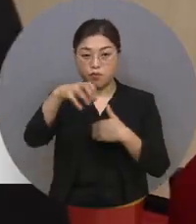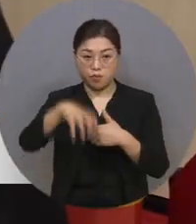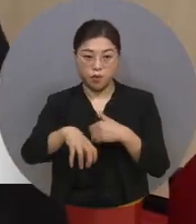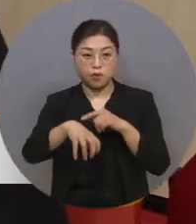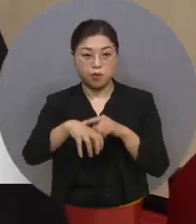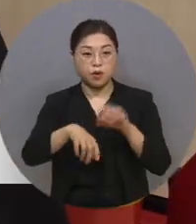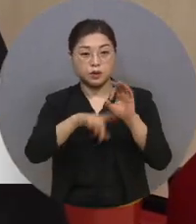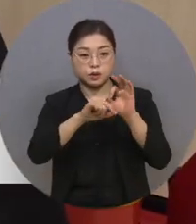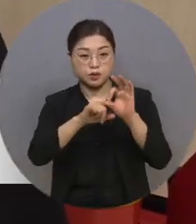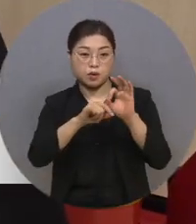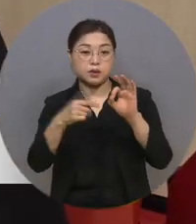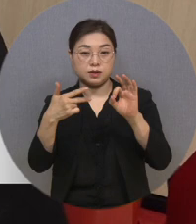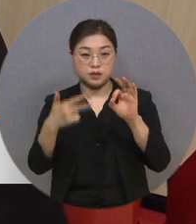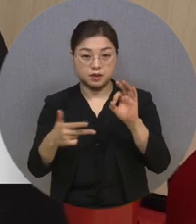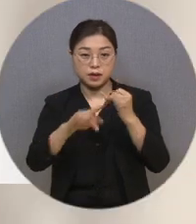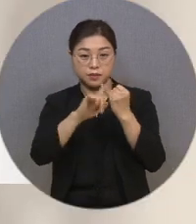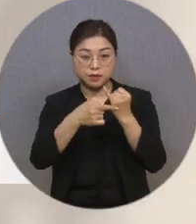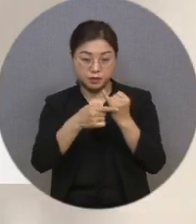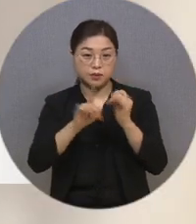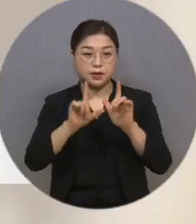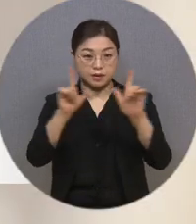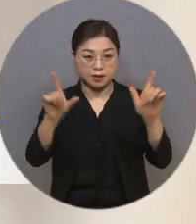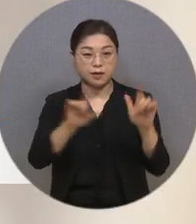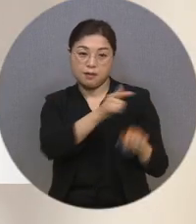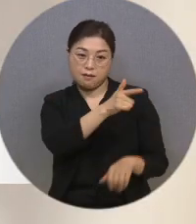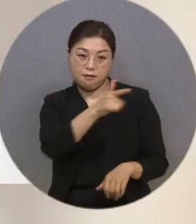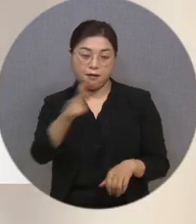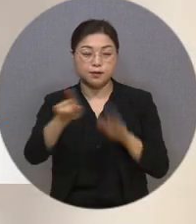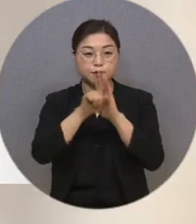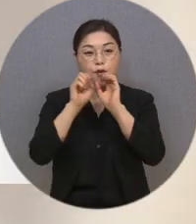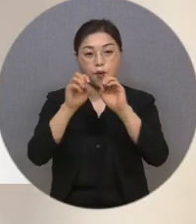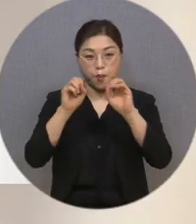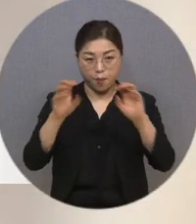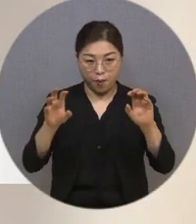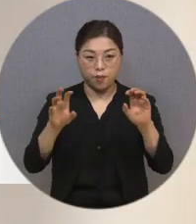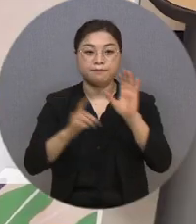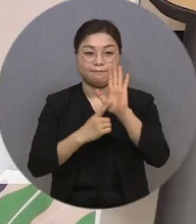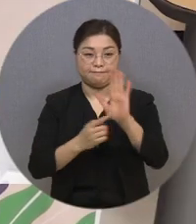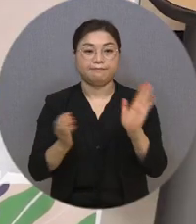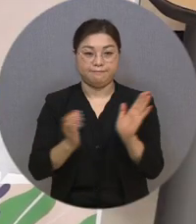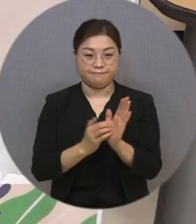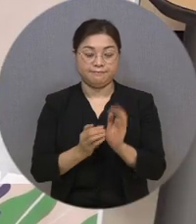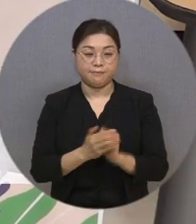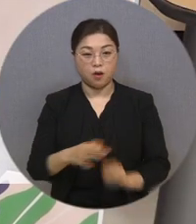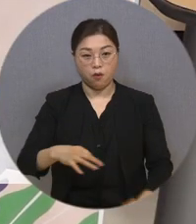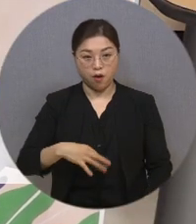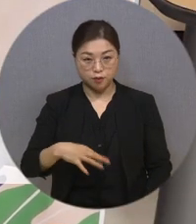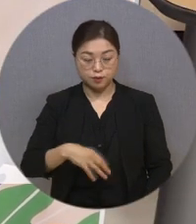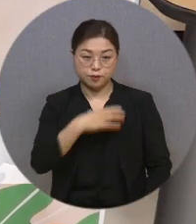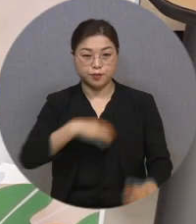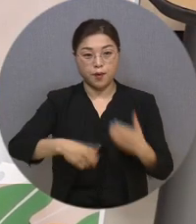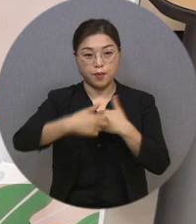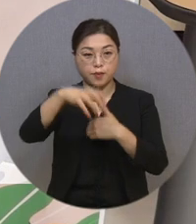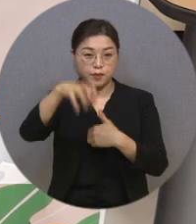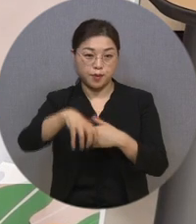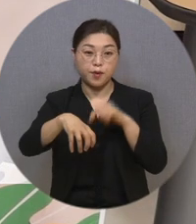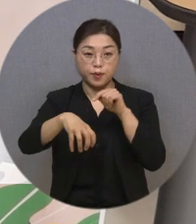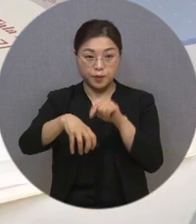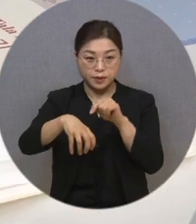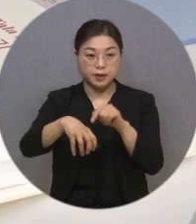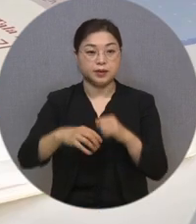임산부의 날을 맞아 지난 7일 다양한 홍보 캠페인을 진행했습니다. 먼저 원주시 보건소 모자